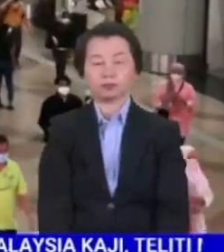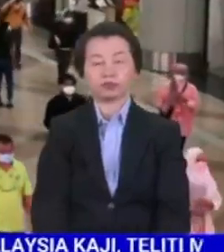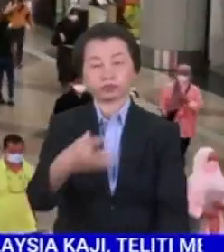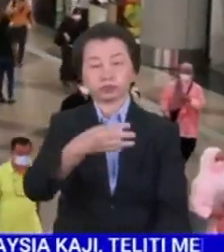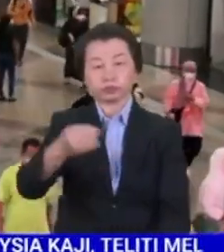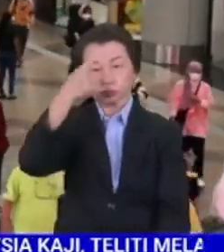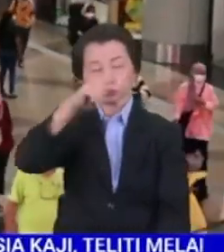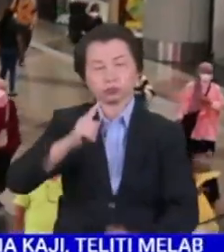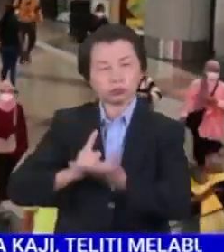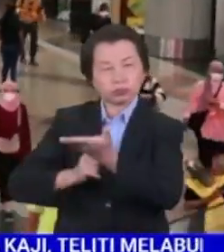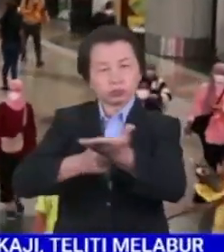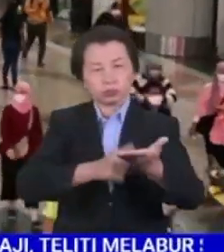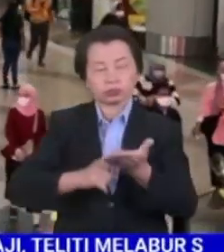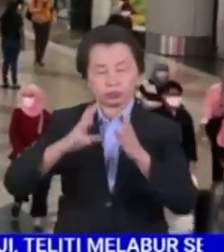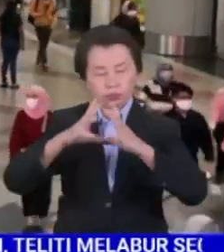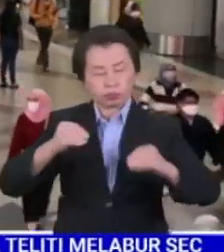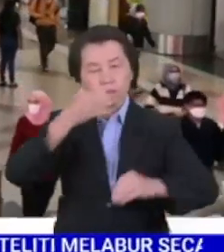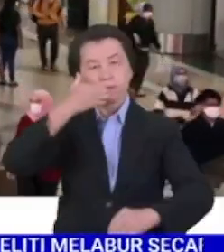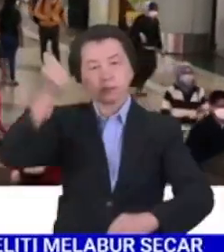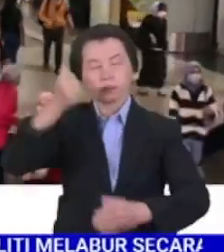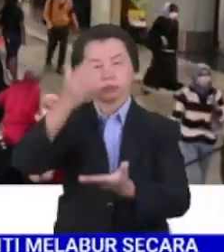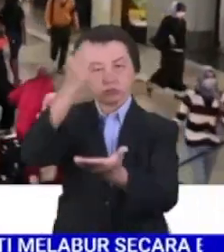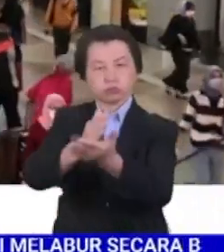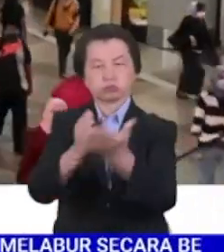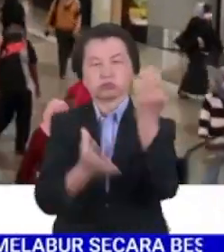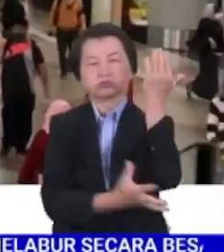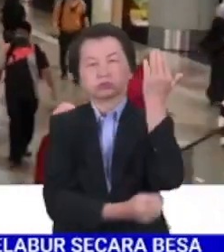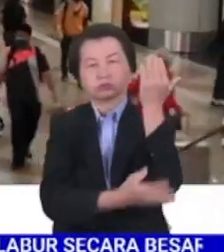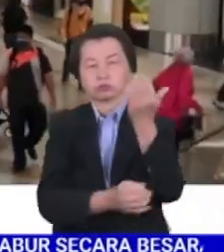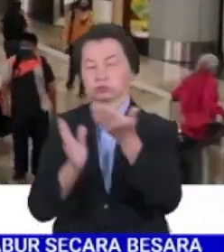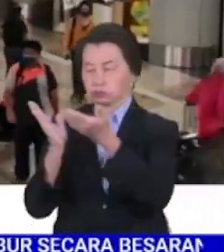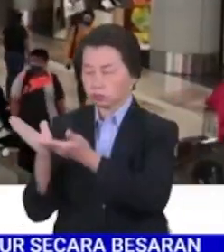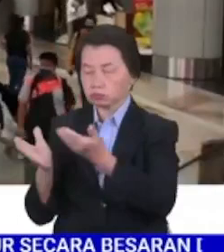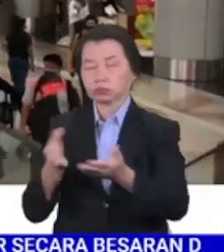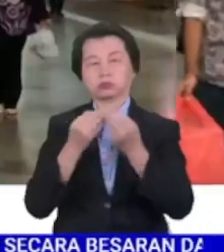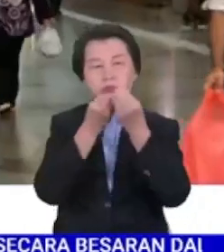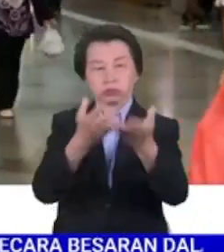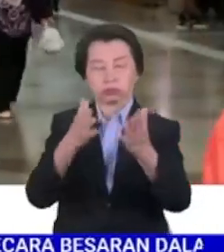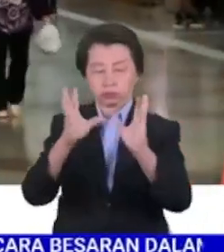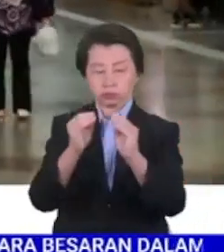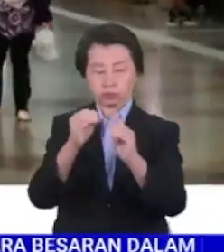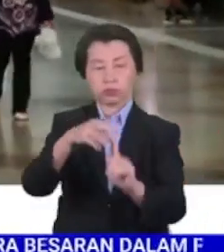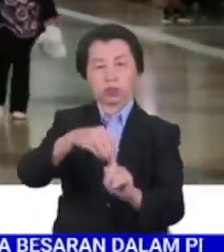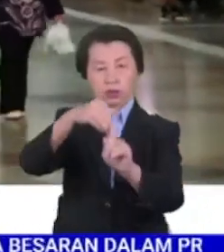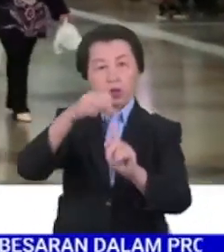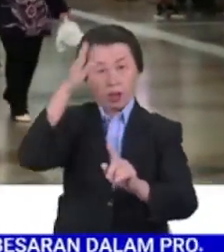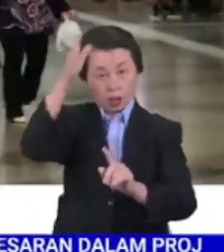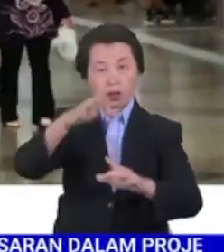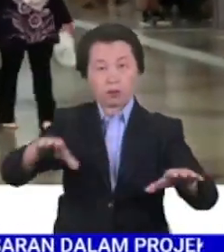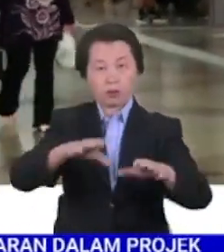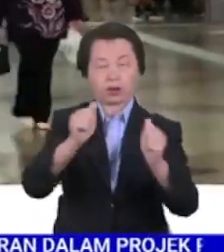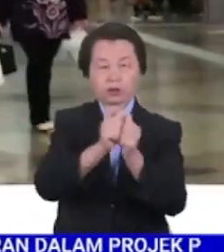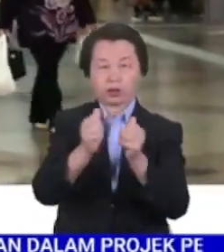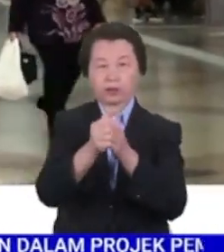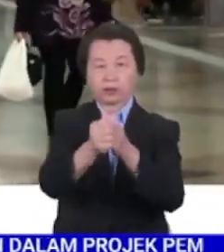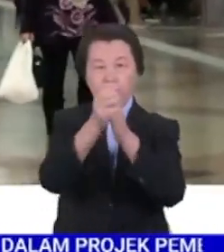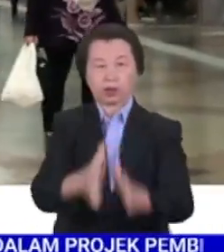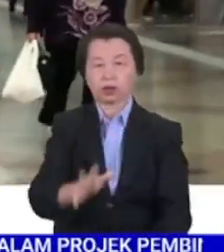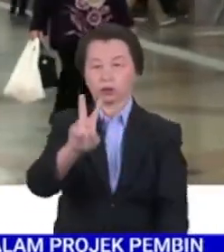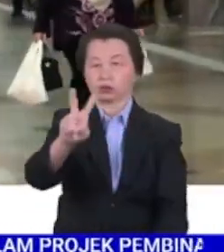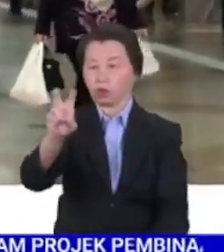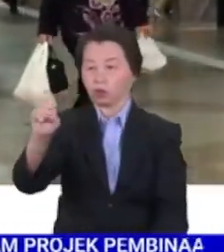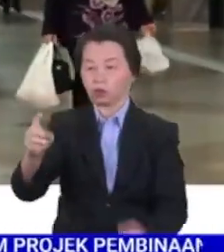Dan bagi membincangkan solusi terbaik membasmi kemiskinan, beliau memaklumkan satu mesyuarat khas akan dilaksana bersama pemimpin 20